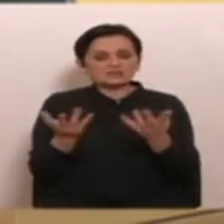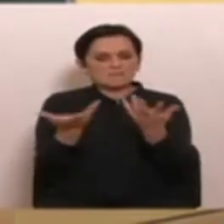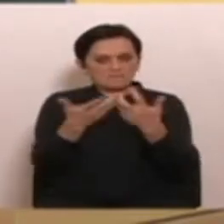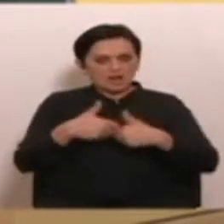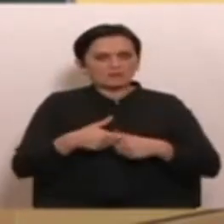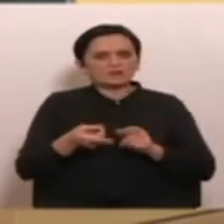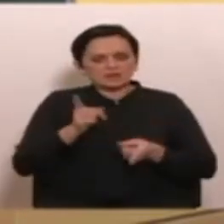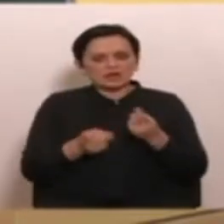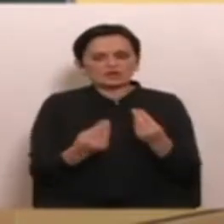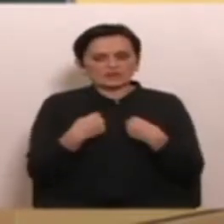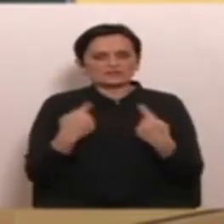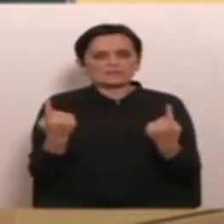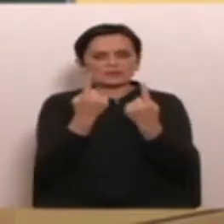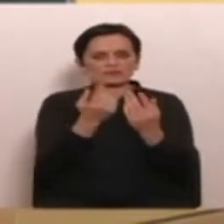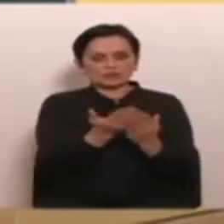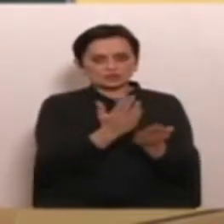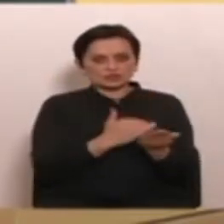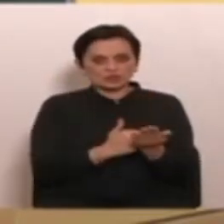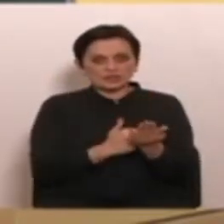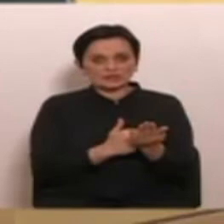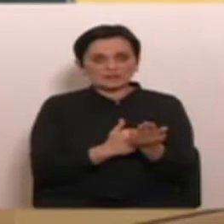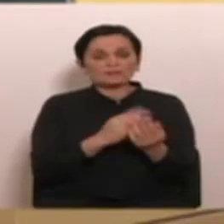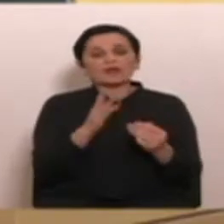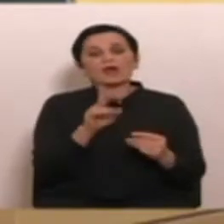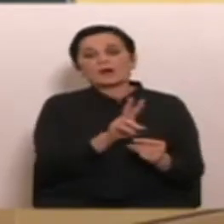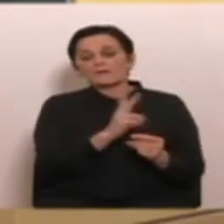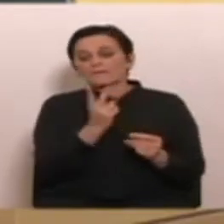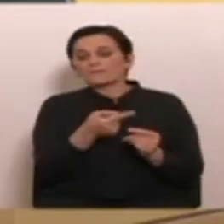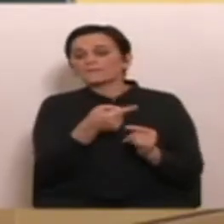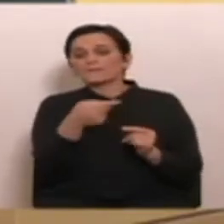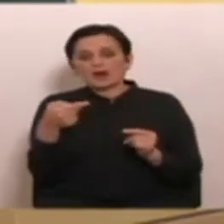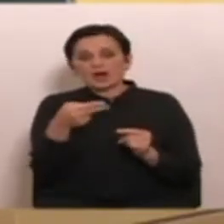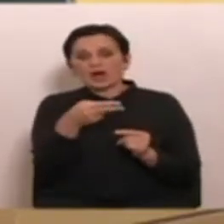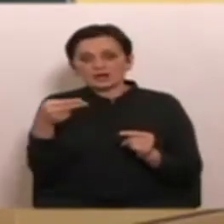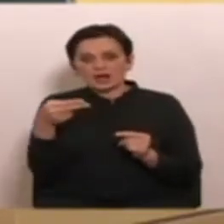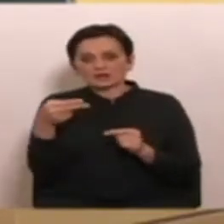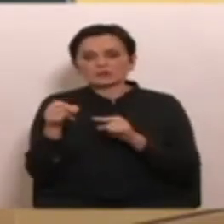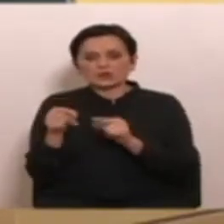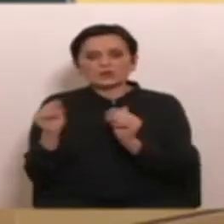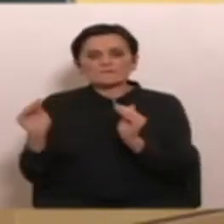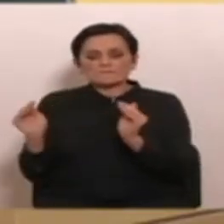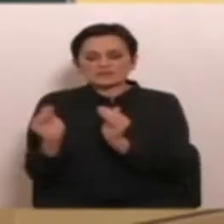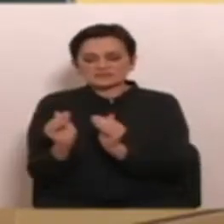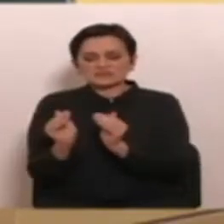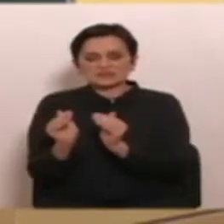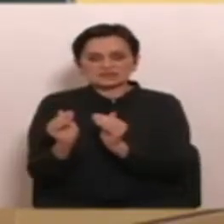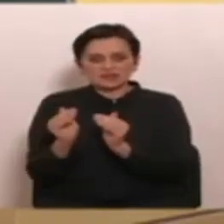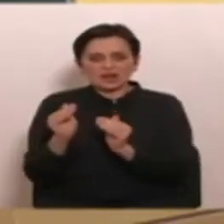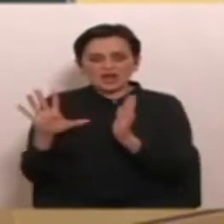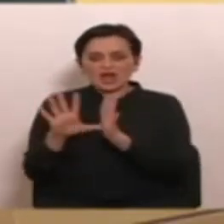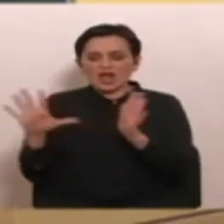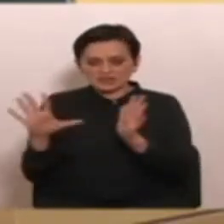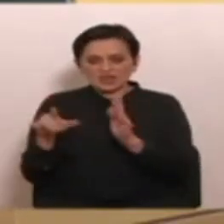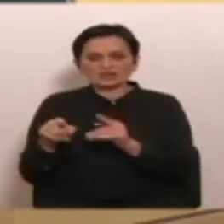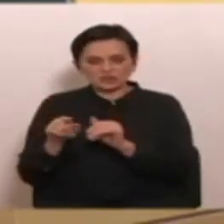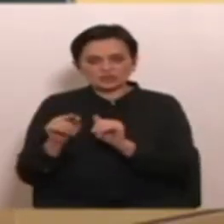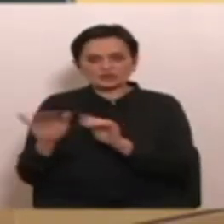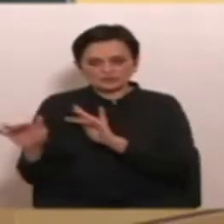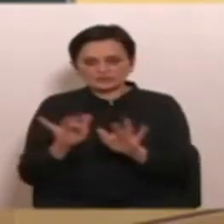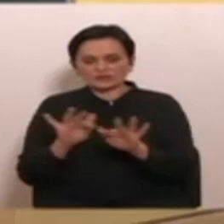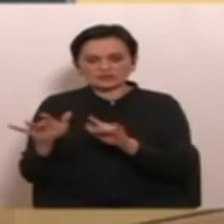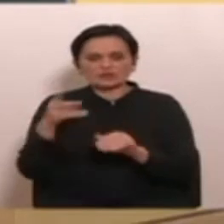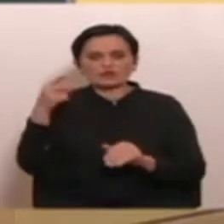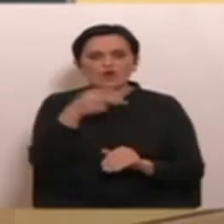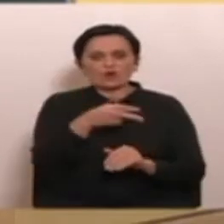გვაძლევს პირველ შედეგებს. პარალელურად კვლავაც ვითარდება მცირე ენერგეტიკა და 2020-2023 წლებში